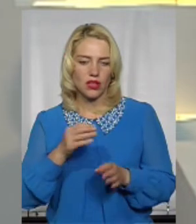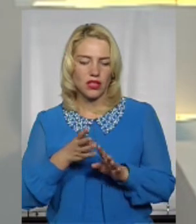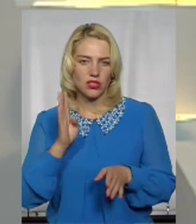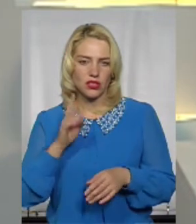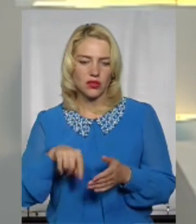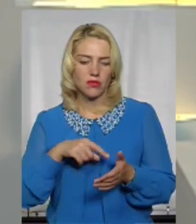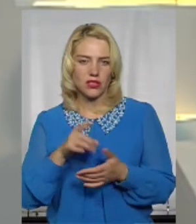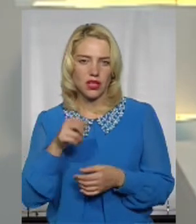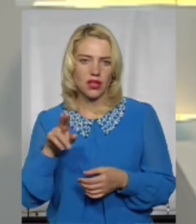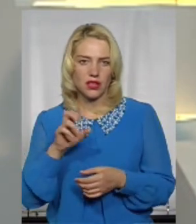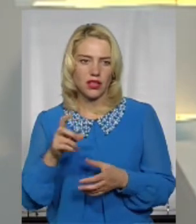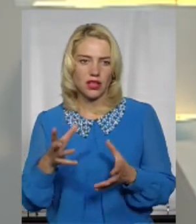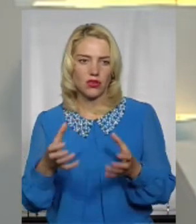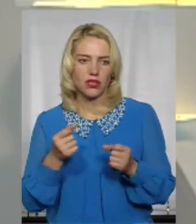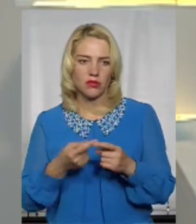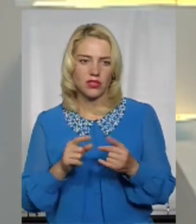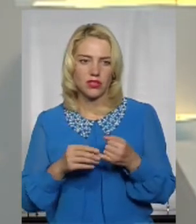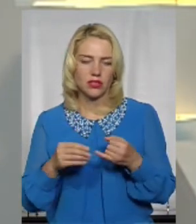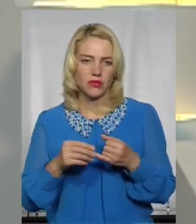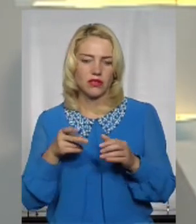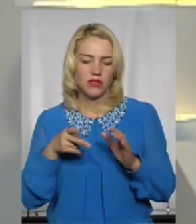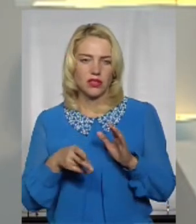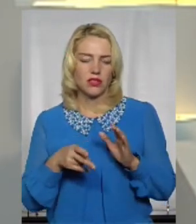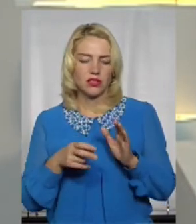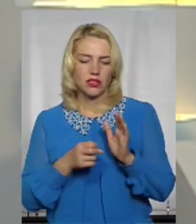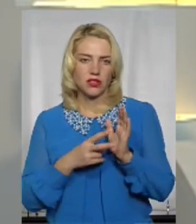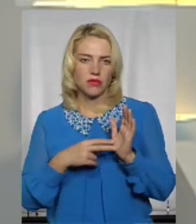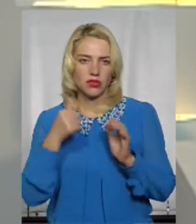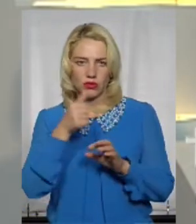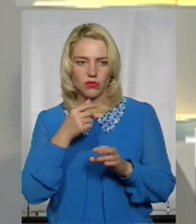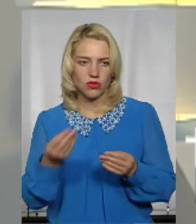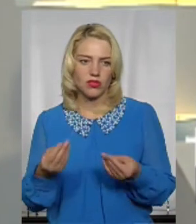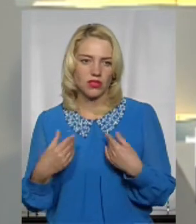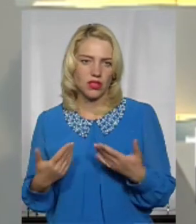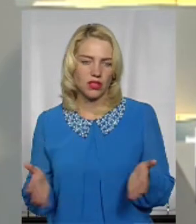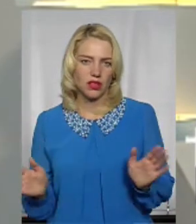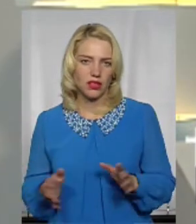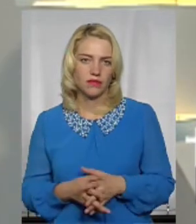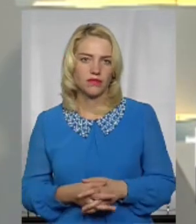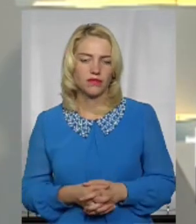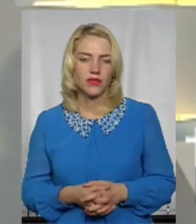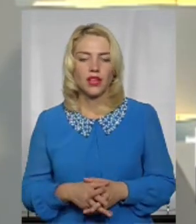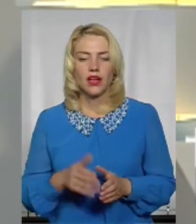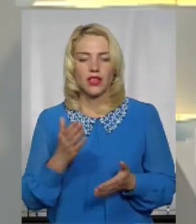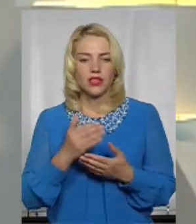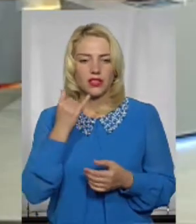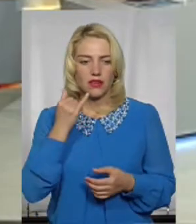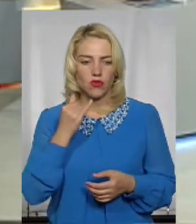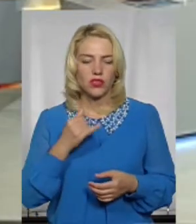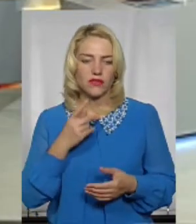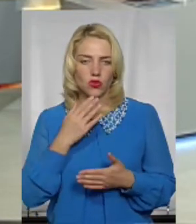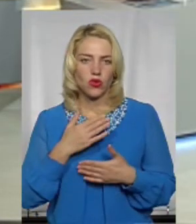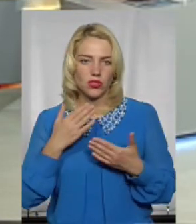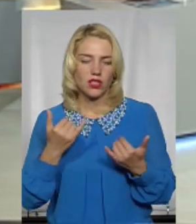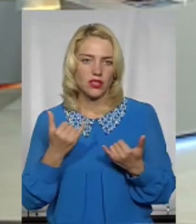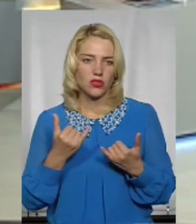в міській раді на отримання цієї ділянки, і от в 17-му році її надали. Все зрозуміло, маємо ще телефонний дзвінок, і